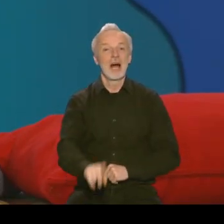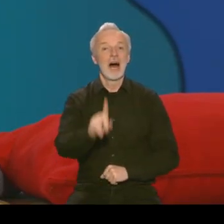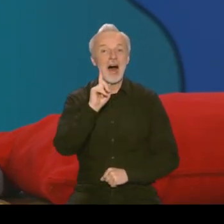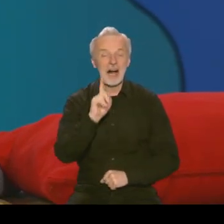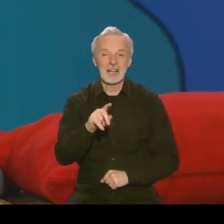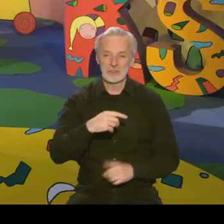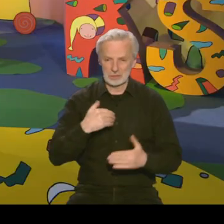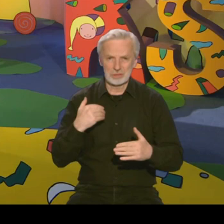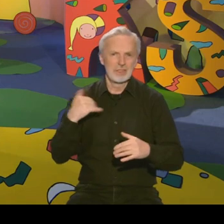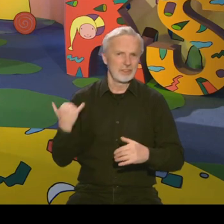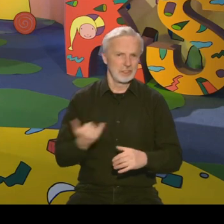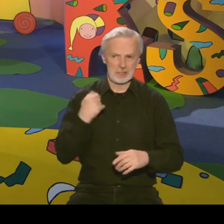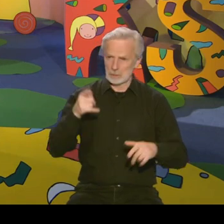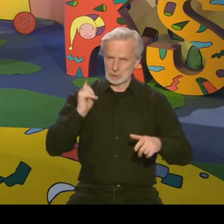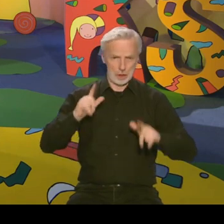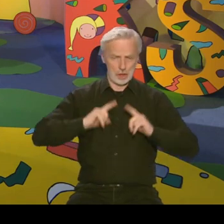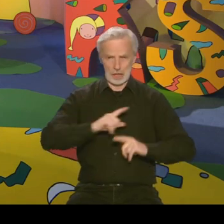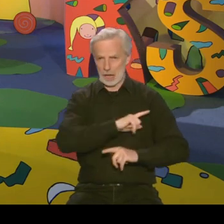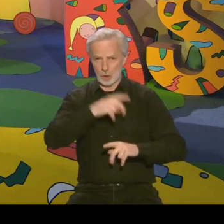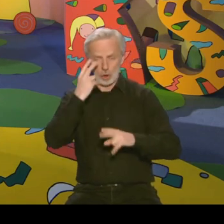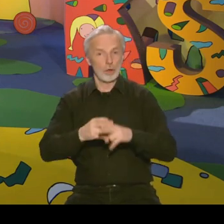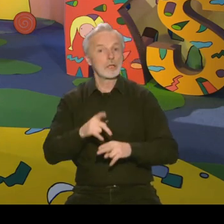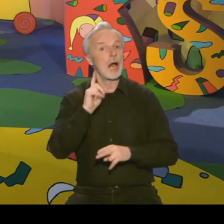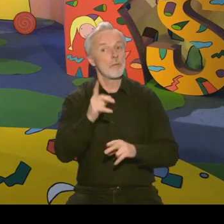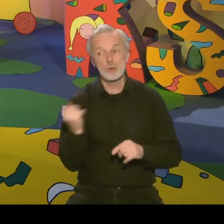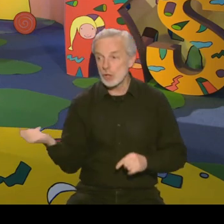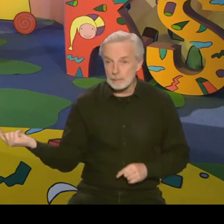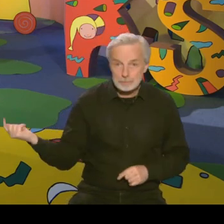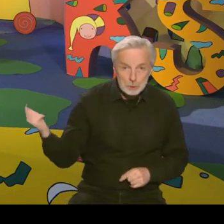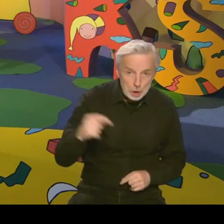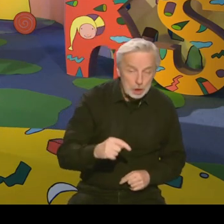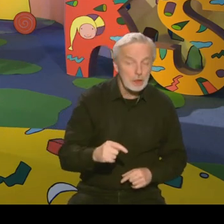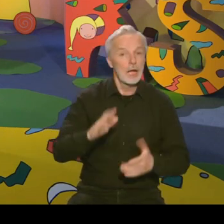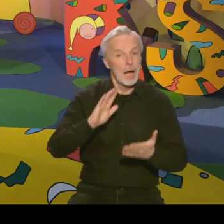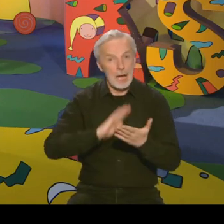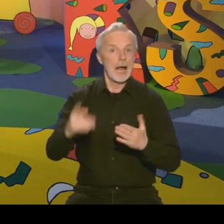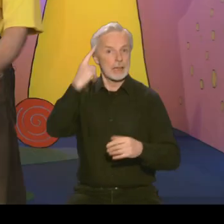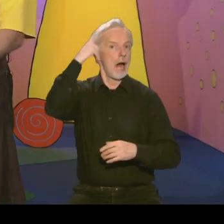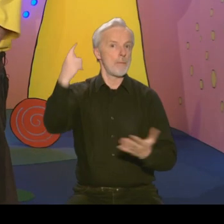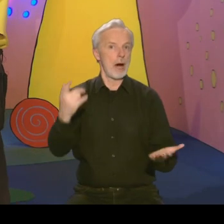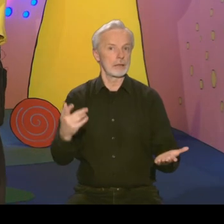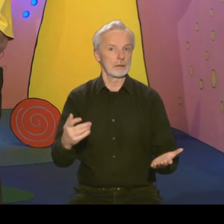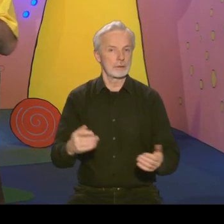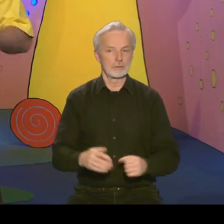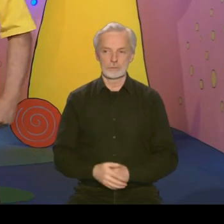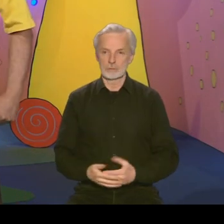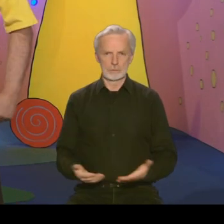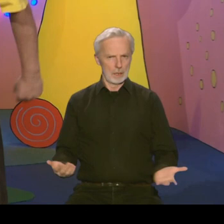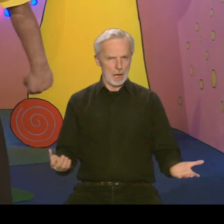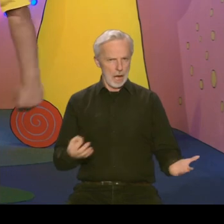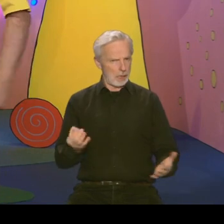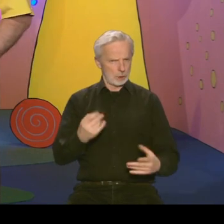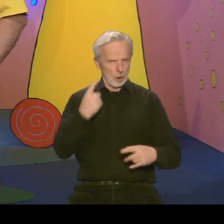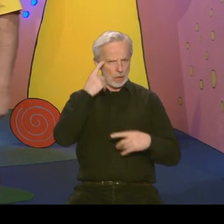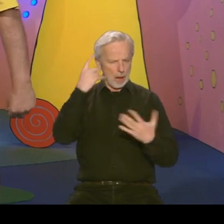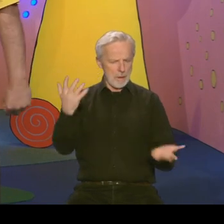na konci. Nemůžeš třeba někdy přijít do školky rovnou s novým nápadem? Ale s jakým?